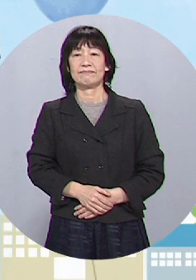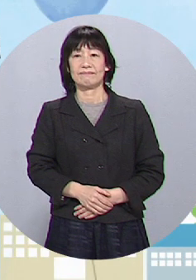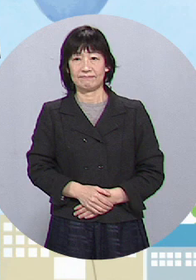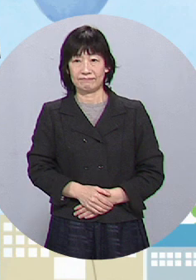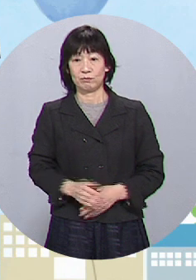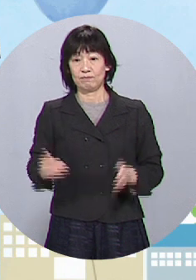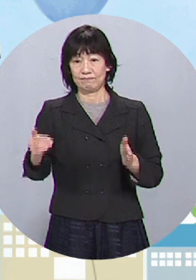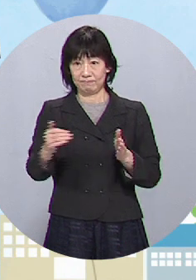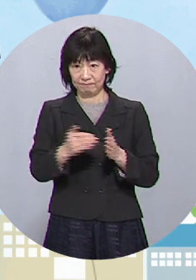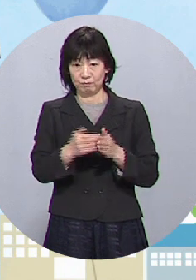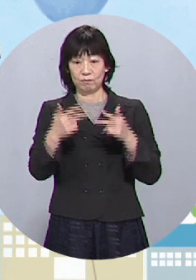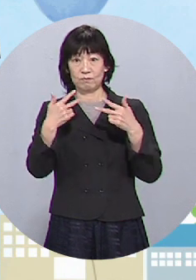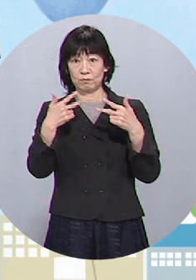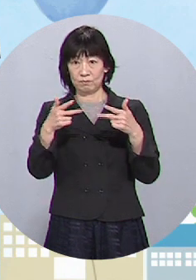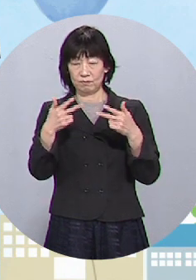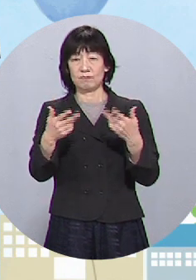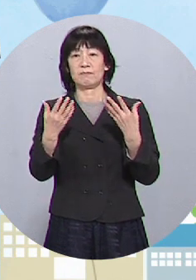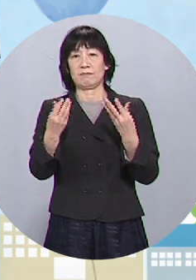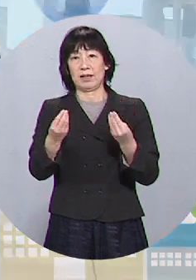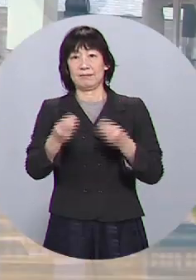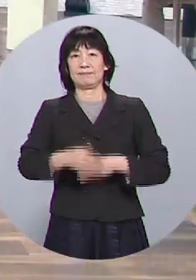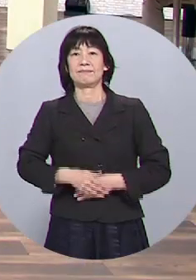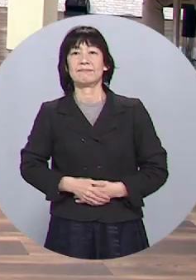以上ウィークリーピックアップでした。